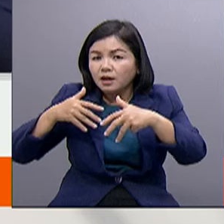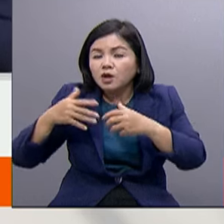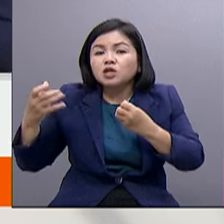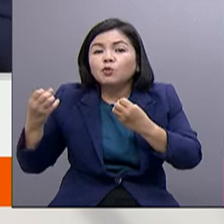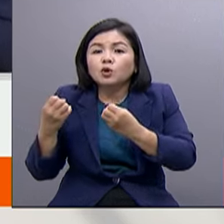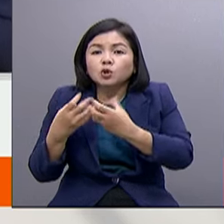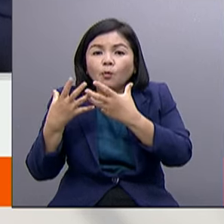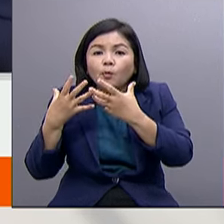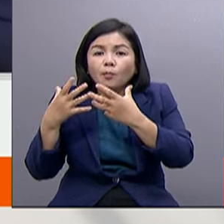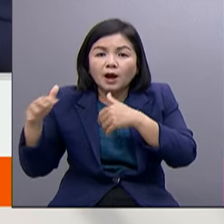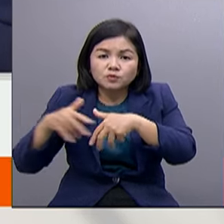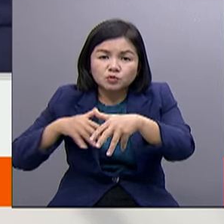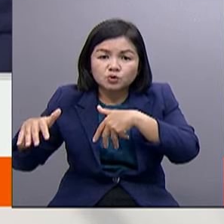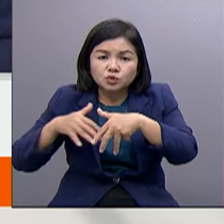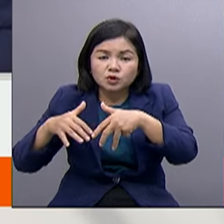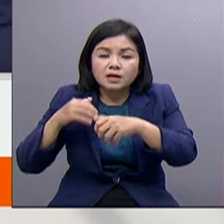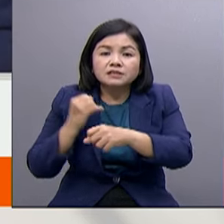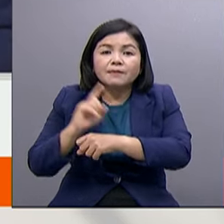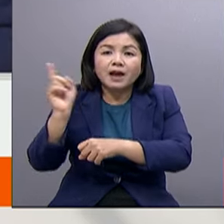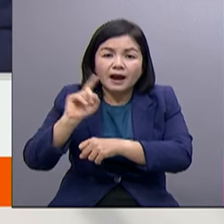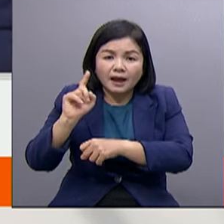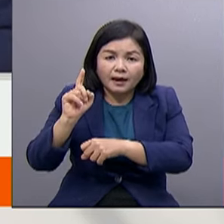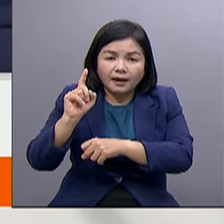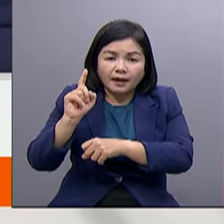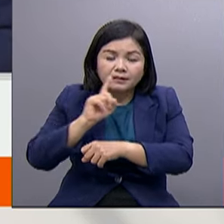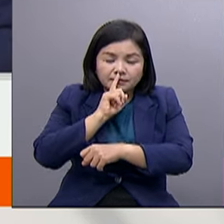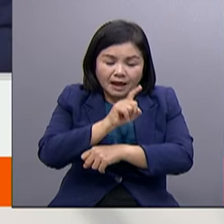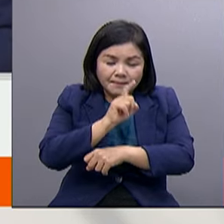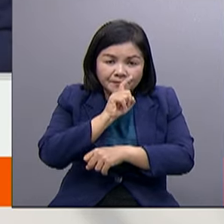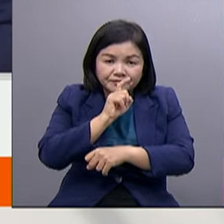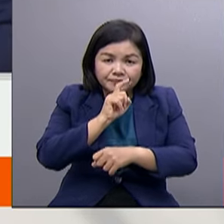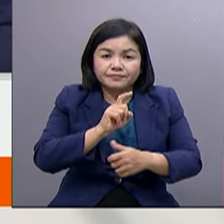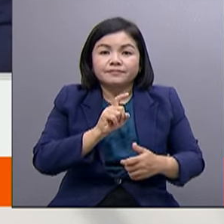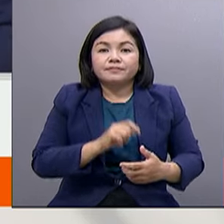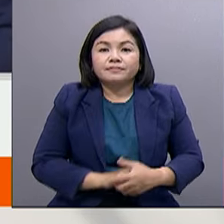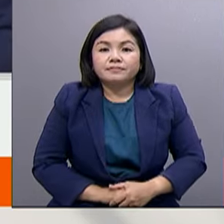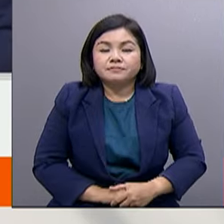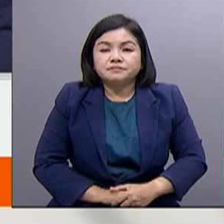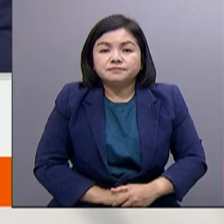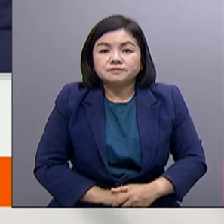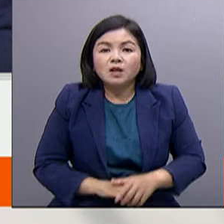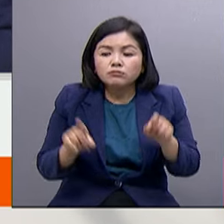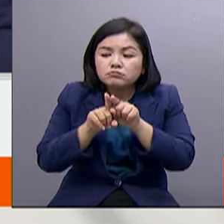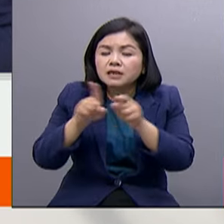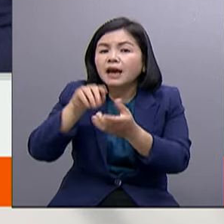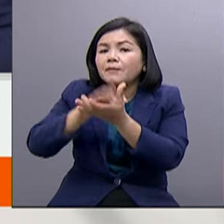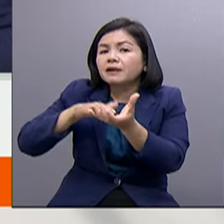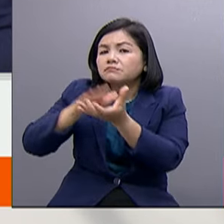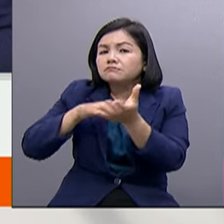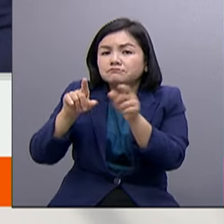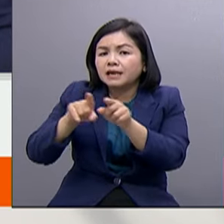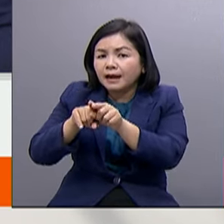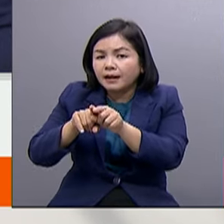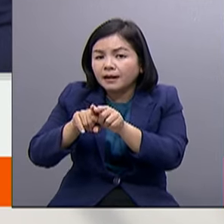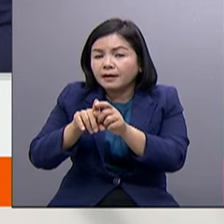งที่มันจะเกิดขึ้นกับแวดวงเงินที่มันเกิดกับหวยใต้ดินหรือผลกระทบจากการพนันนะคะ คือโ